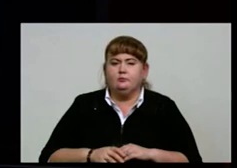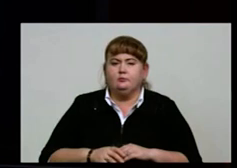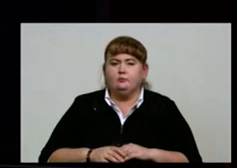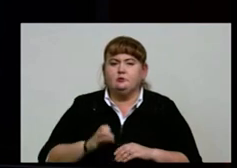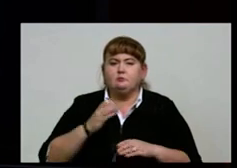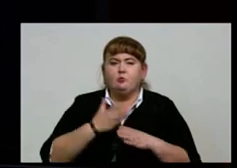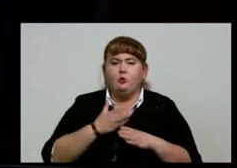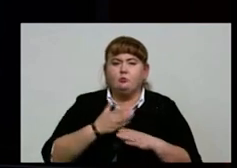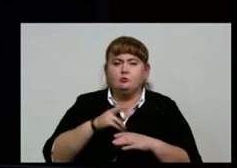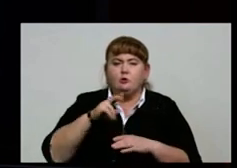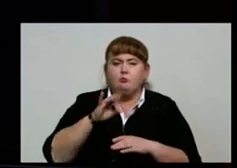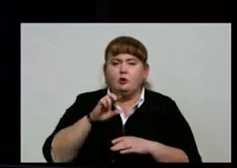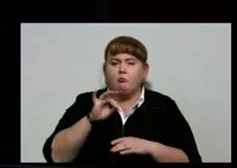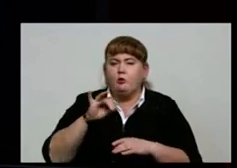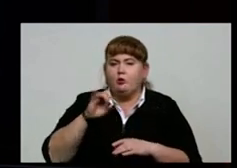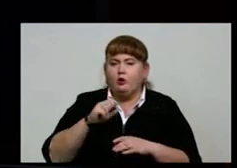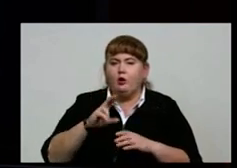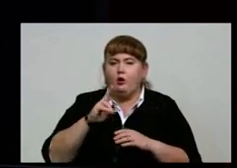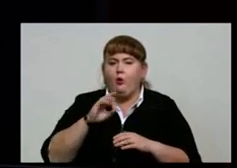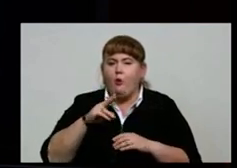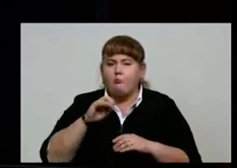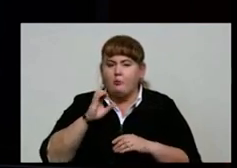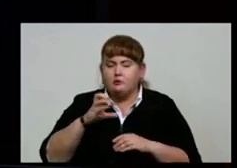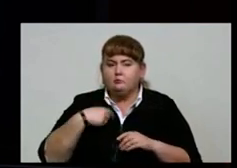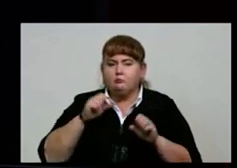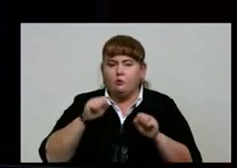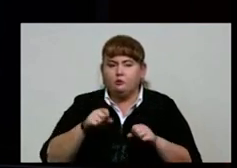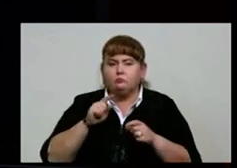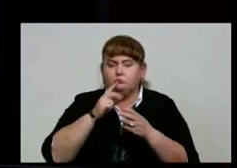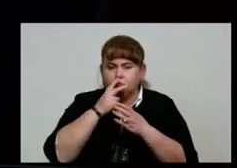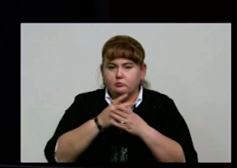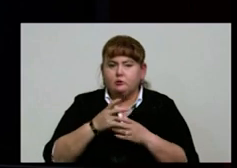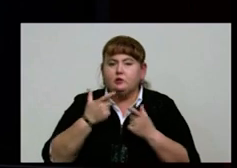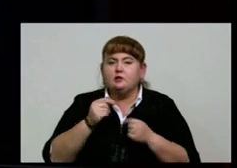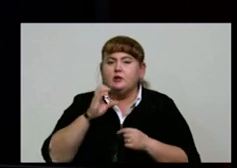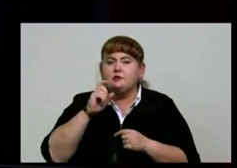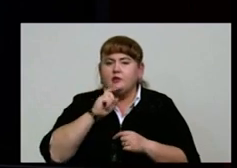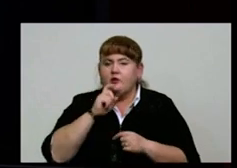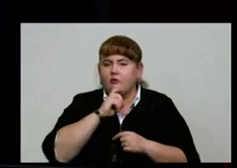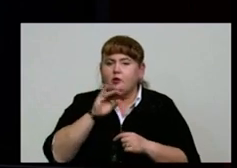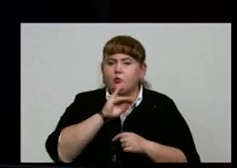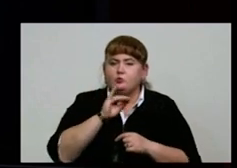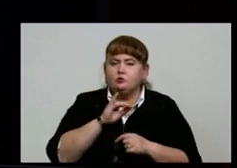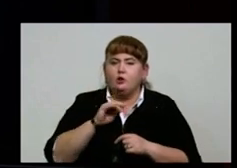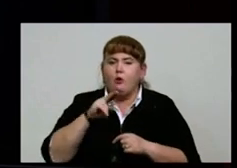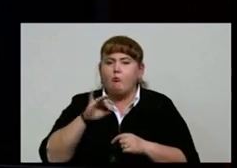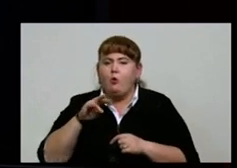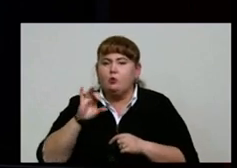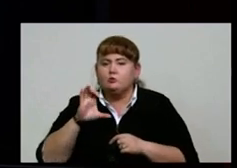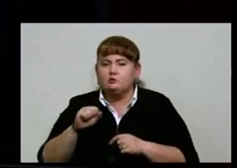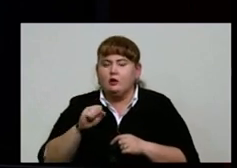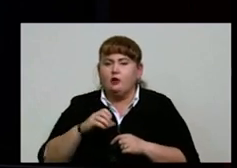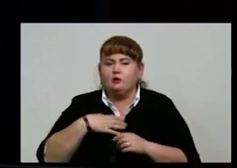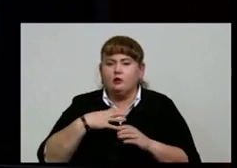С помощью прибора «Компас» мы можем с вами легко определить, где находятся северные и южные полюса нашей планеты